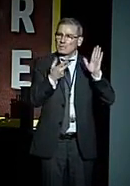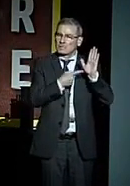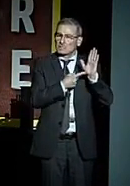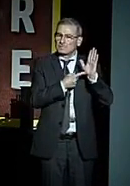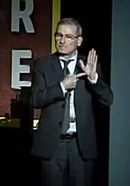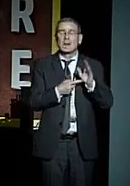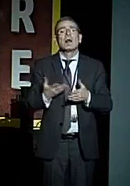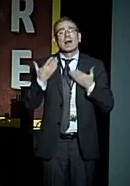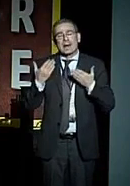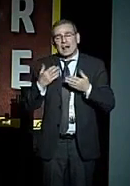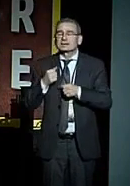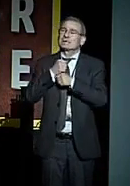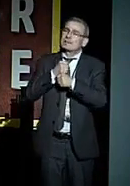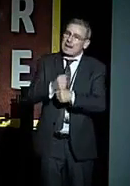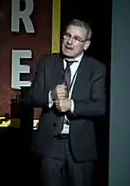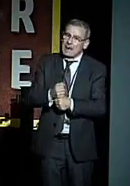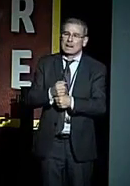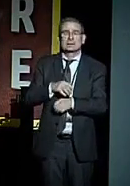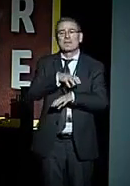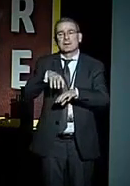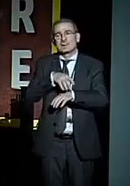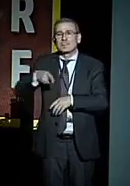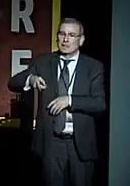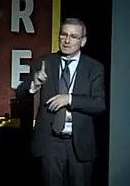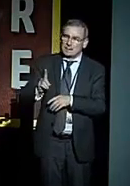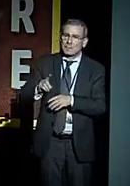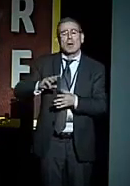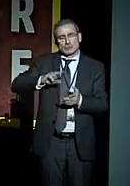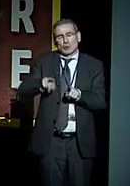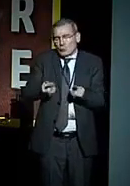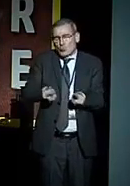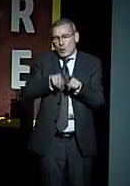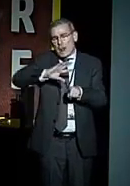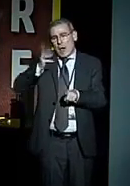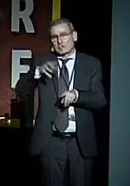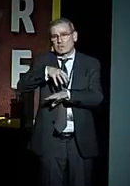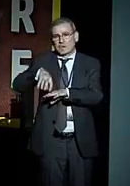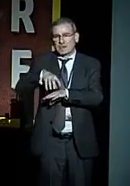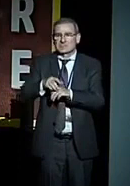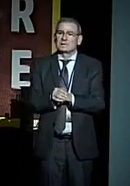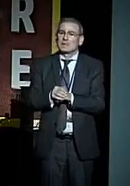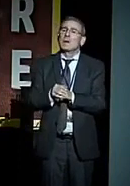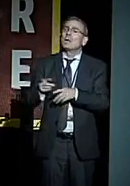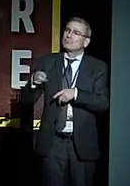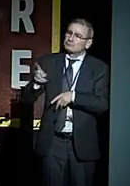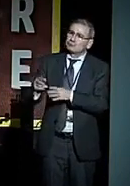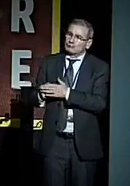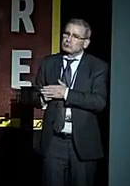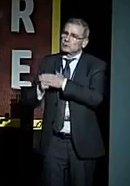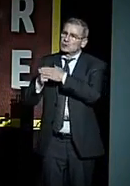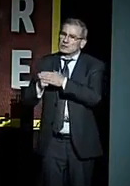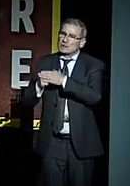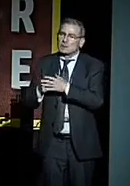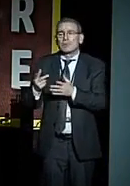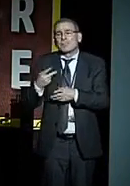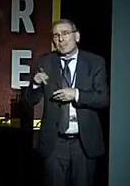dei ministri PD che non solo ci hanno lavorato come gli altri ministri, ma hanno supportato anche a farlo uscire fuori vincendo